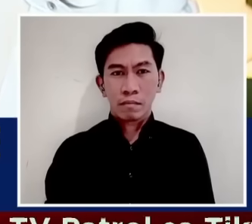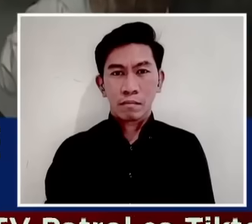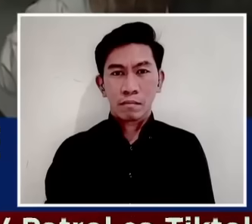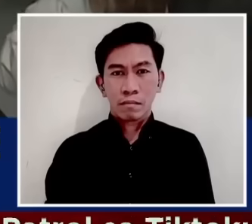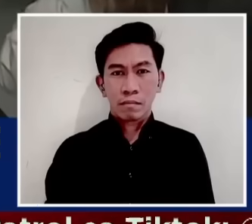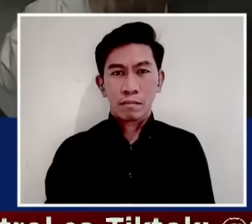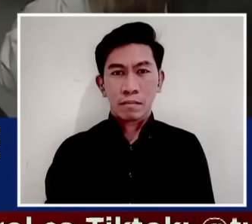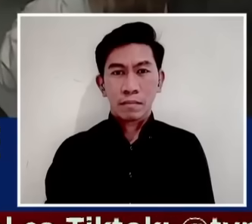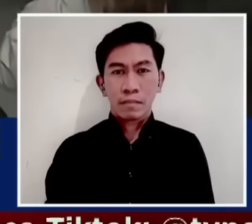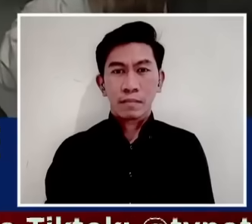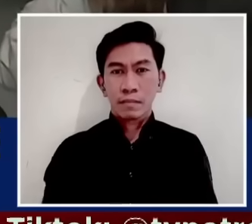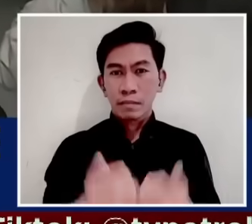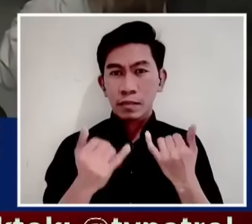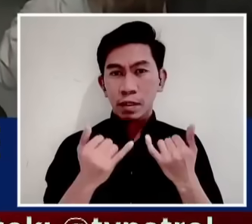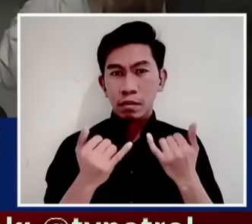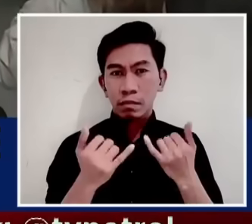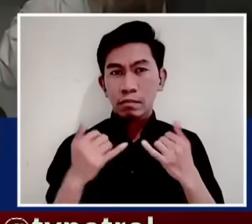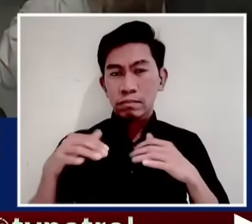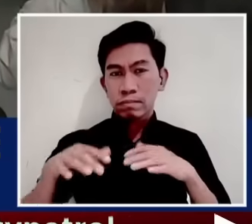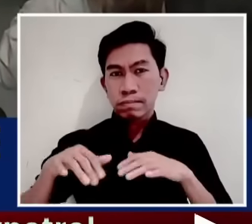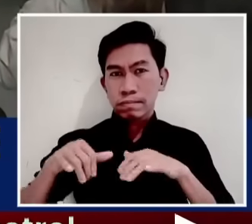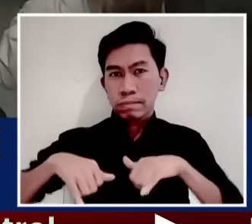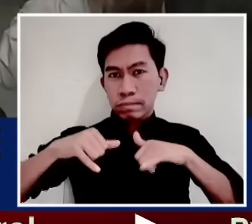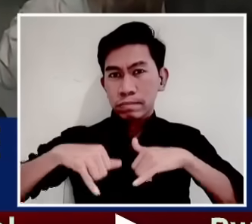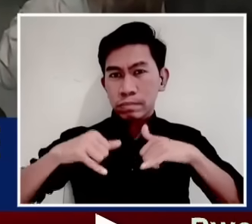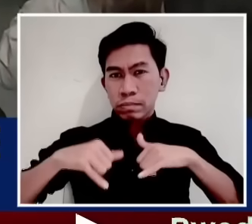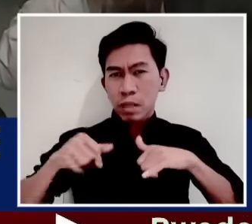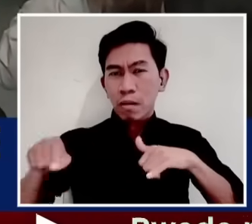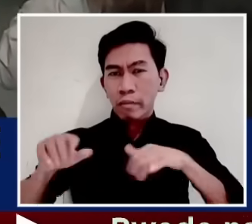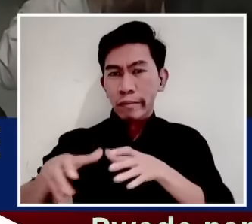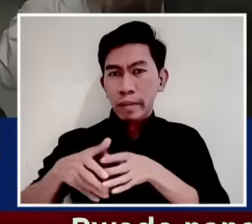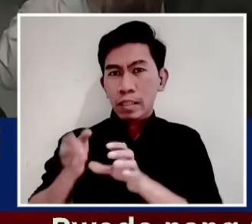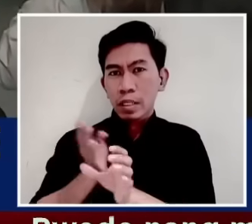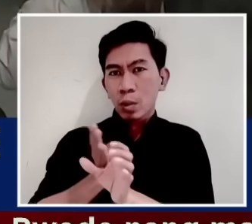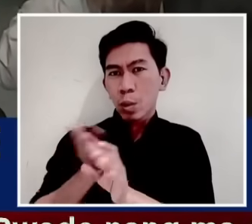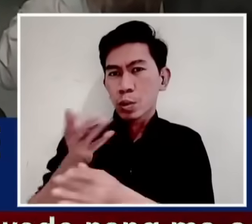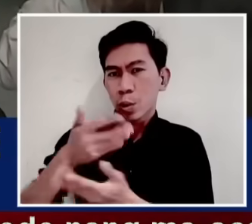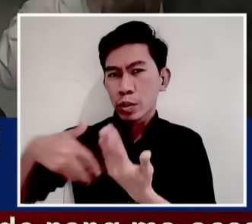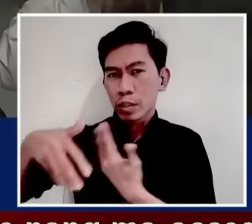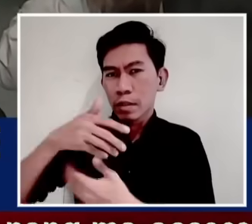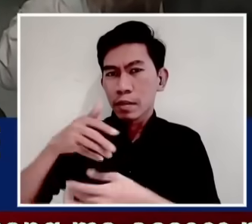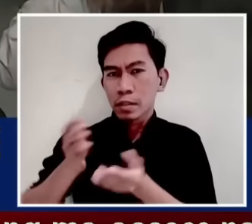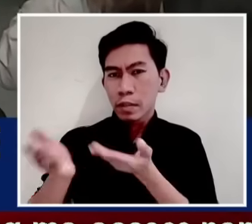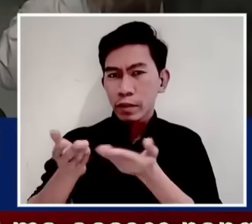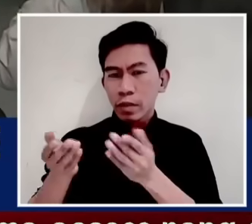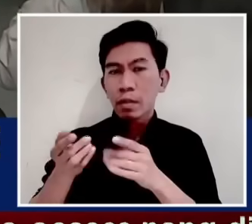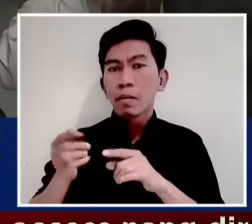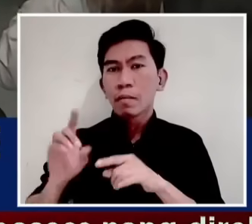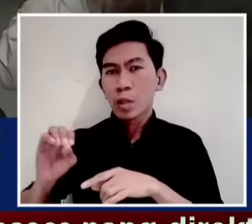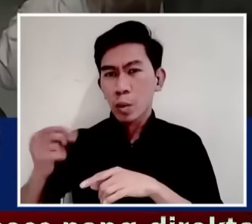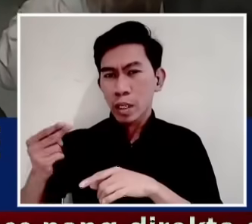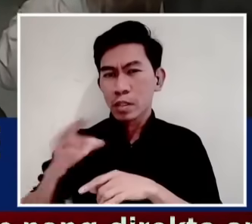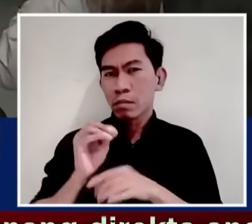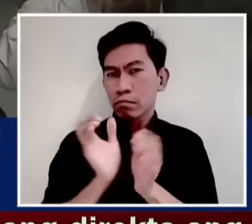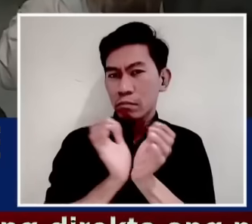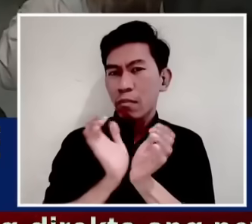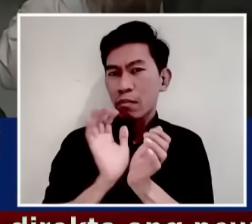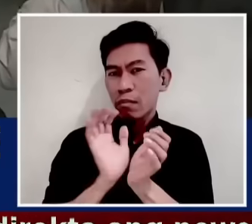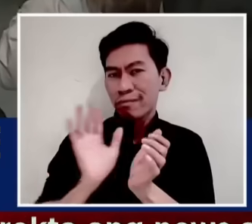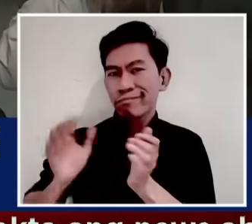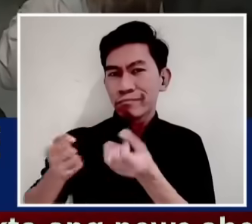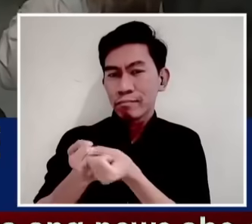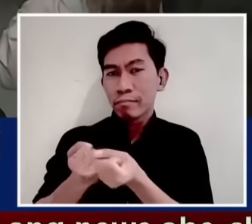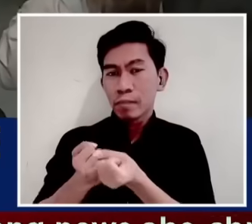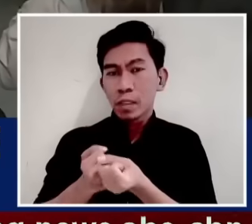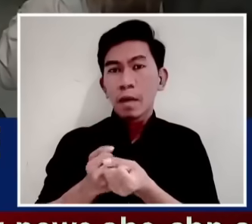Bernadette, nakaabang dito sa NAIA ang psychosocial services mula sa DOH at sa DSWD. Ayon sa pamahalaan, sa Tel Aviv